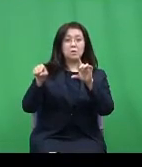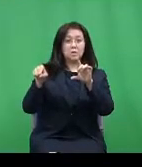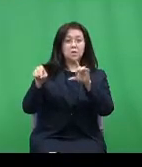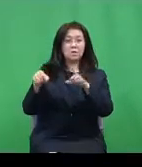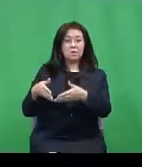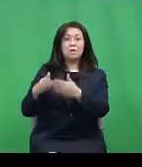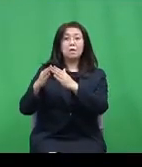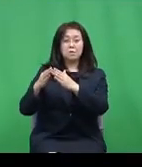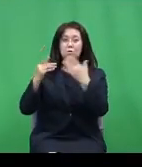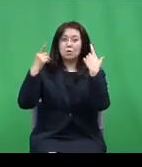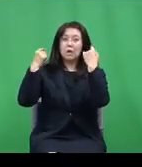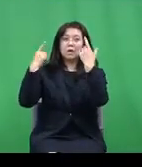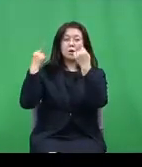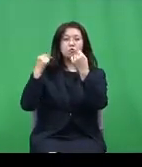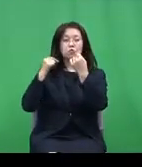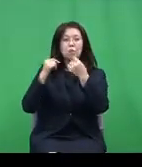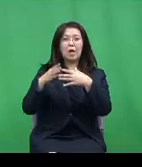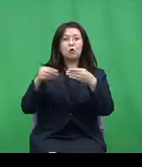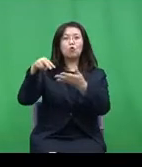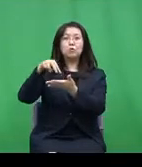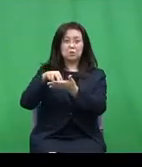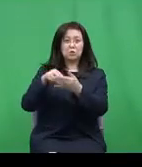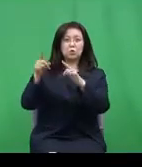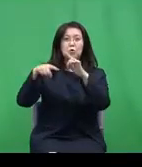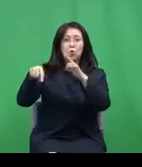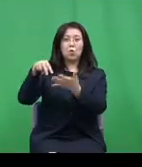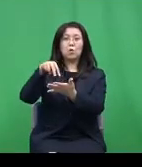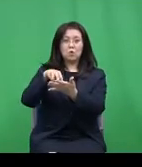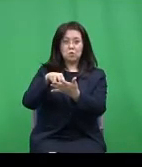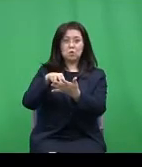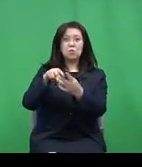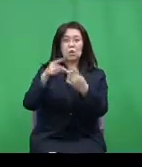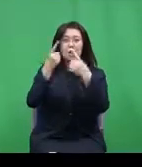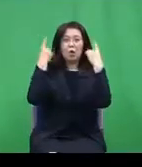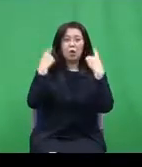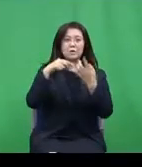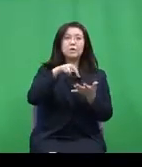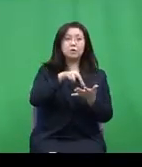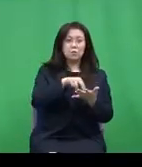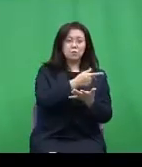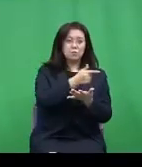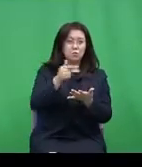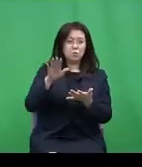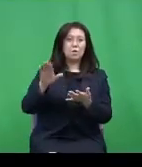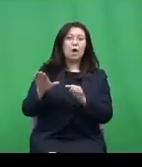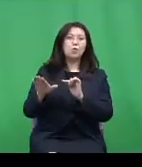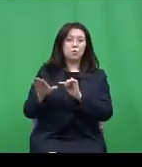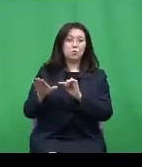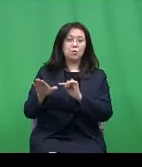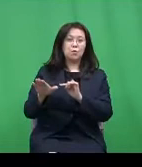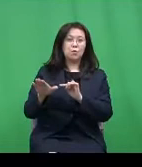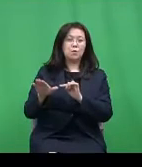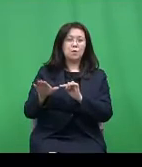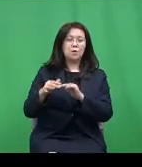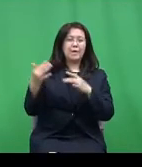東京に立地する大学といっても国立公立のものもあれば私立のもあるわ